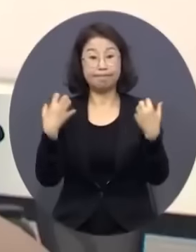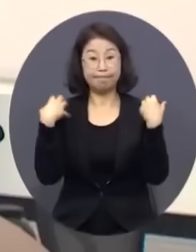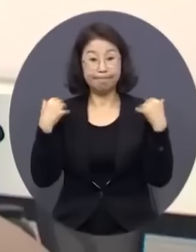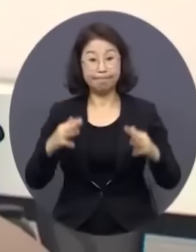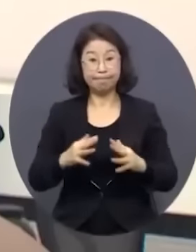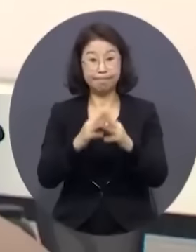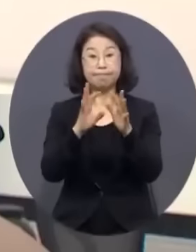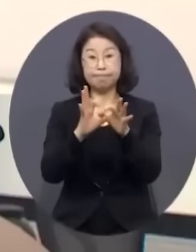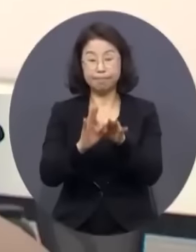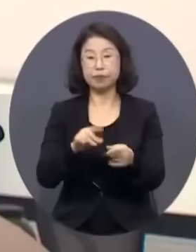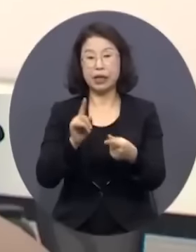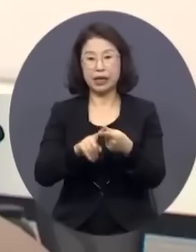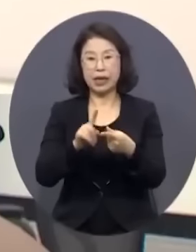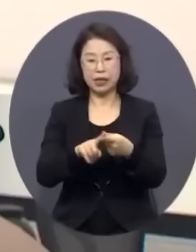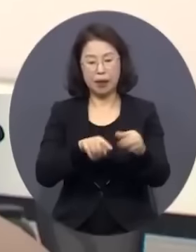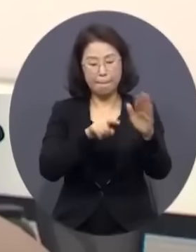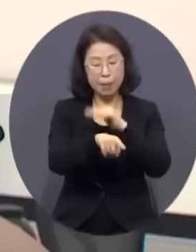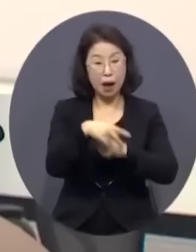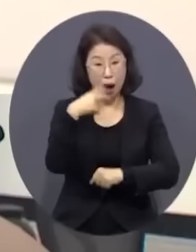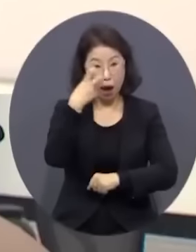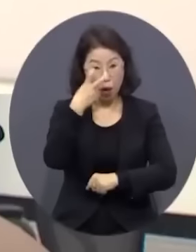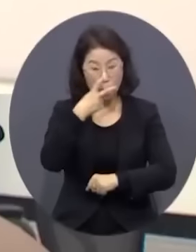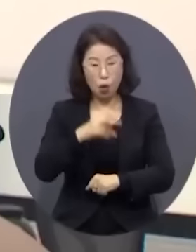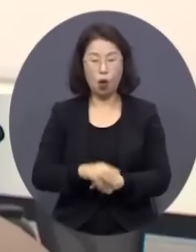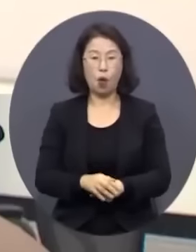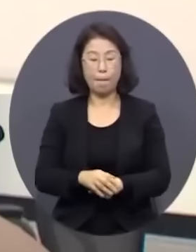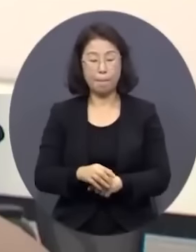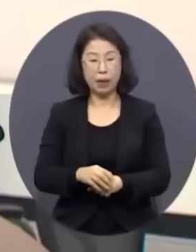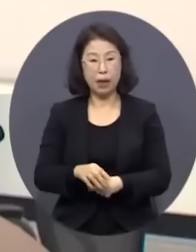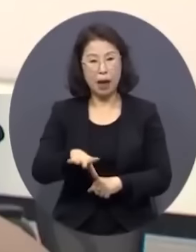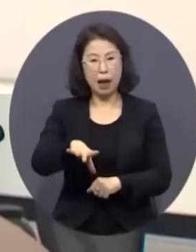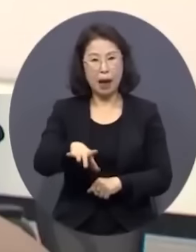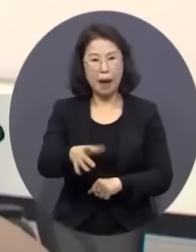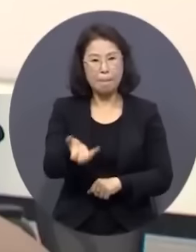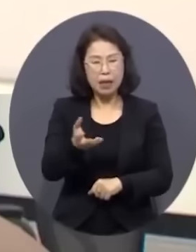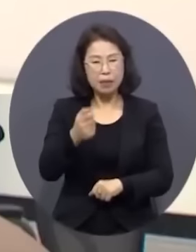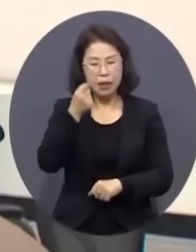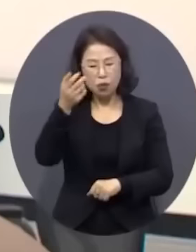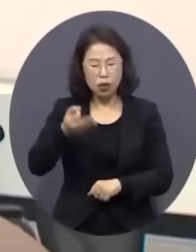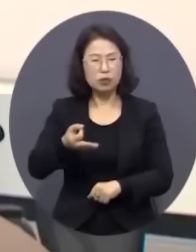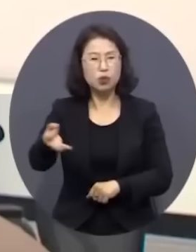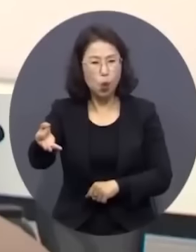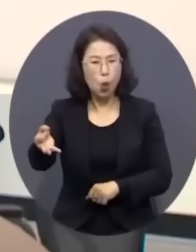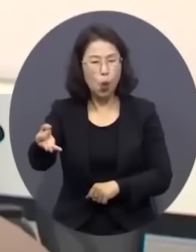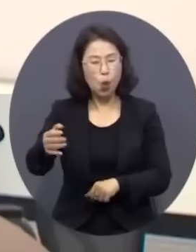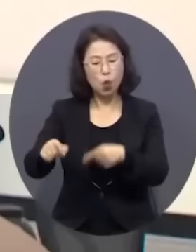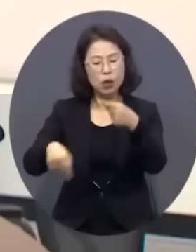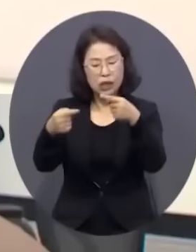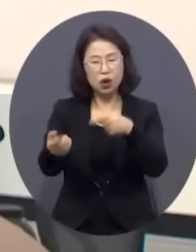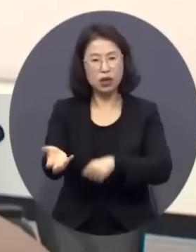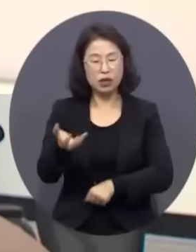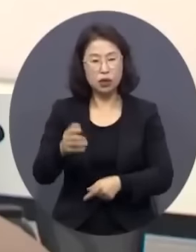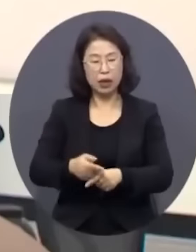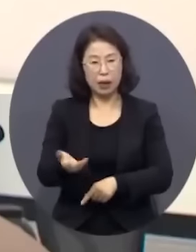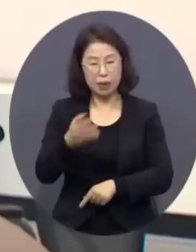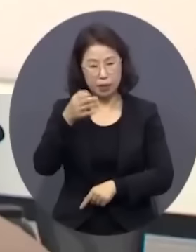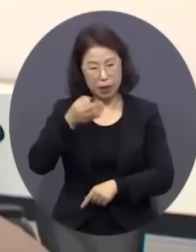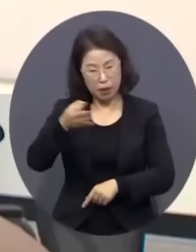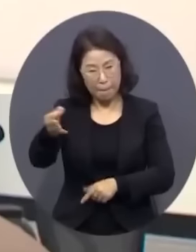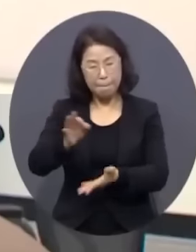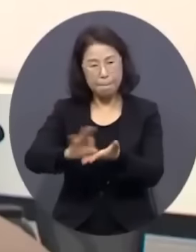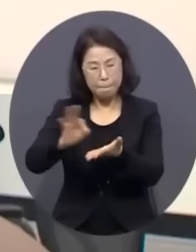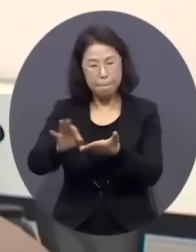대해서는 현장 점검과 함께 기성금과 성급금 등 설 명절 이전에 최대한 지출을